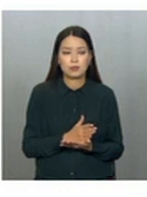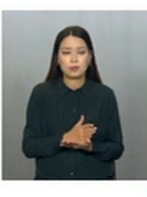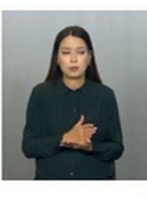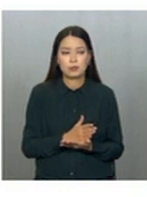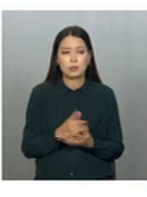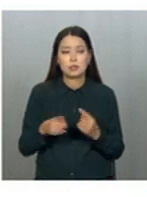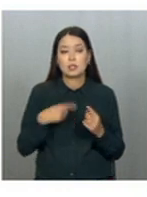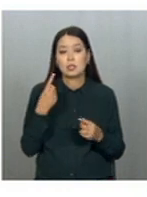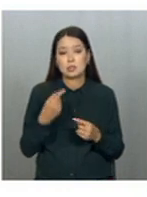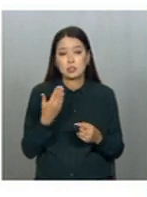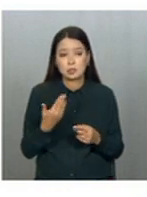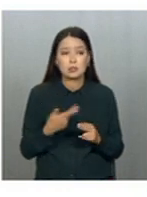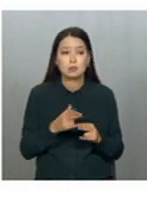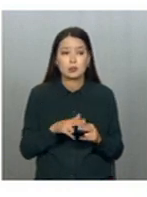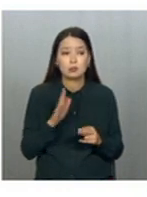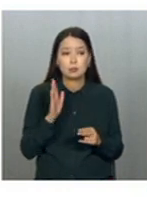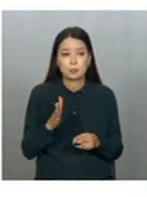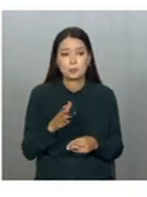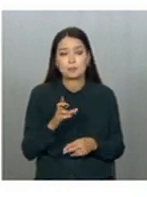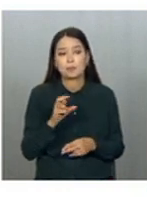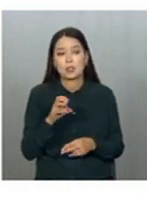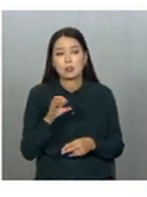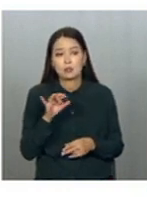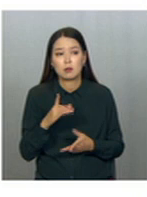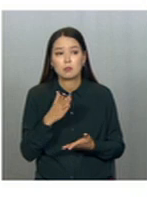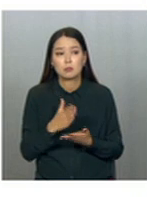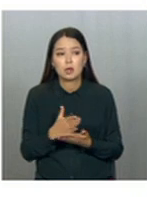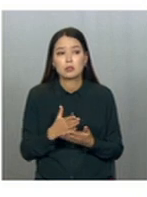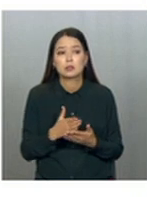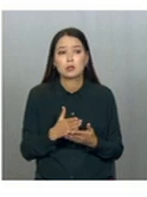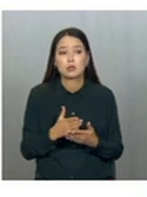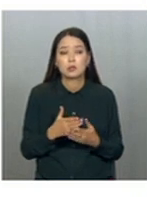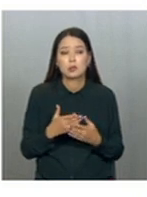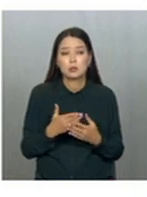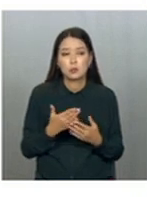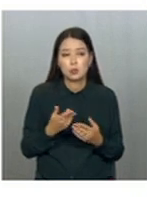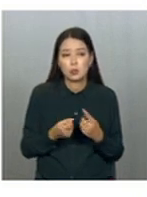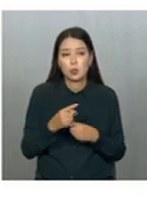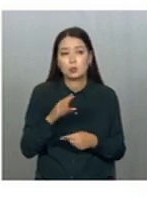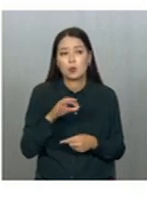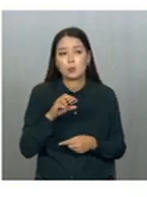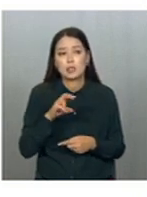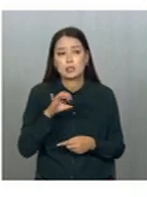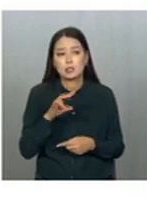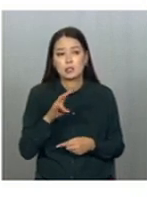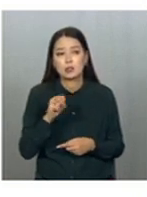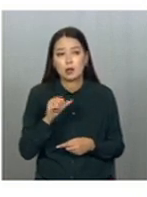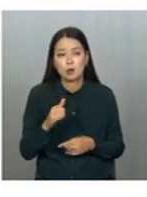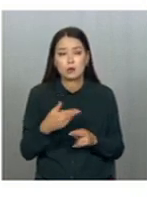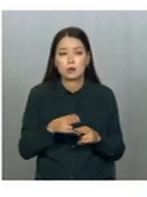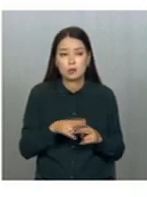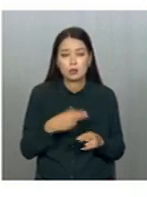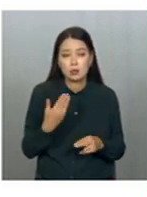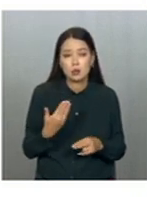мысалда, келтек болғанмен бесатарың бар төбетсің ау, деген жерде төбетсің ау деп Төрехан